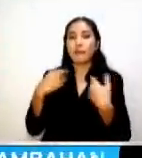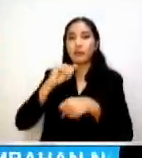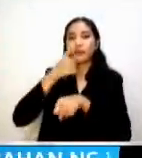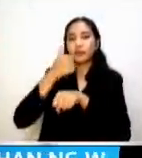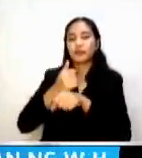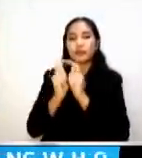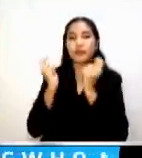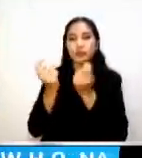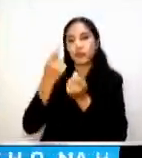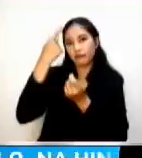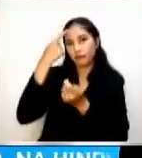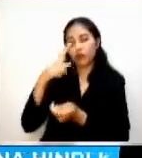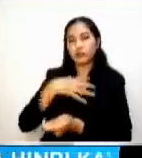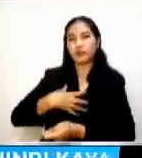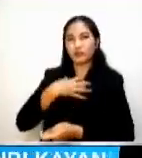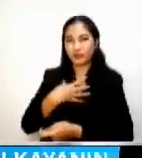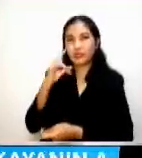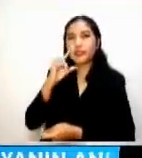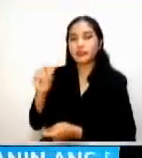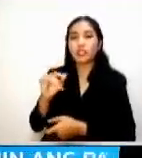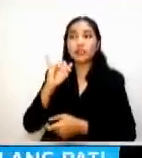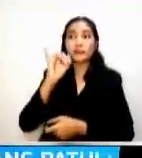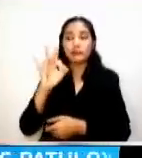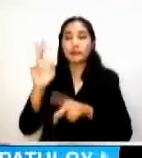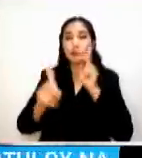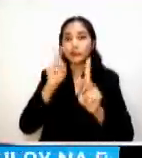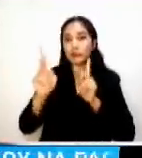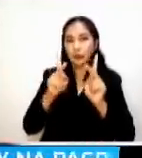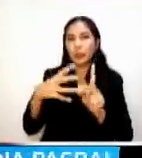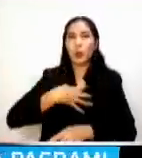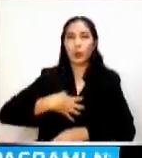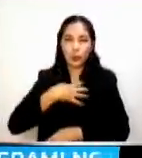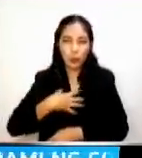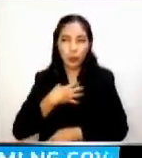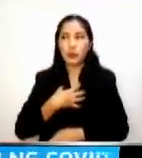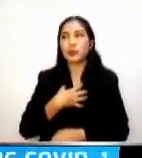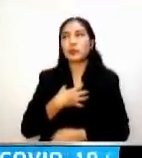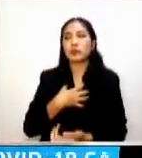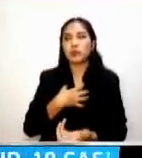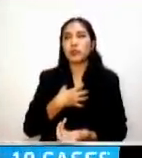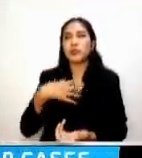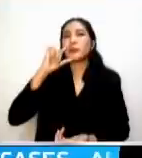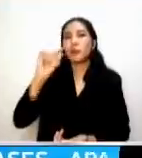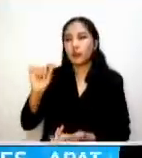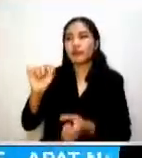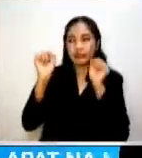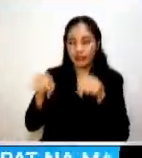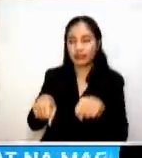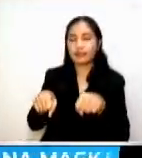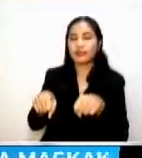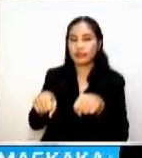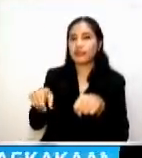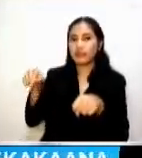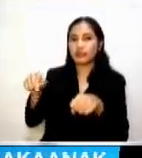kanila pong mga nasasakupan ay meron pong hinaing o reklamo, maaari po silang lumapit dito and we have full